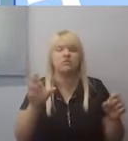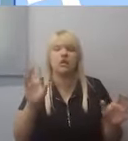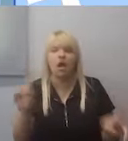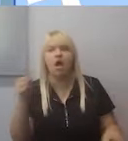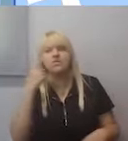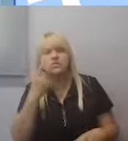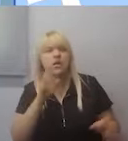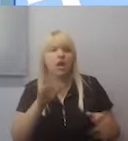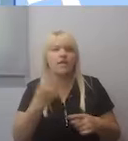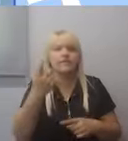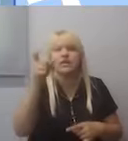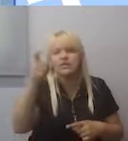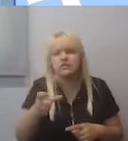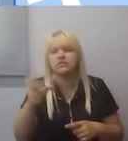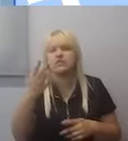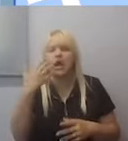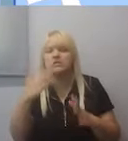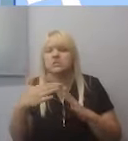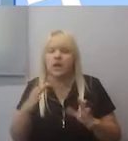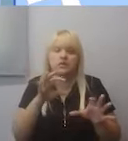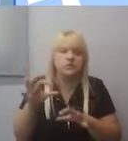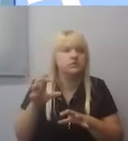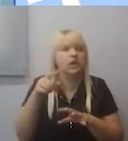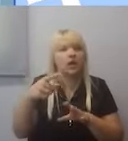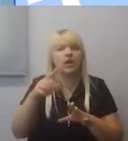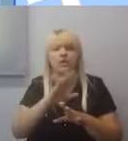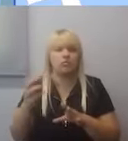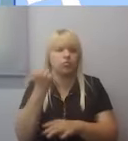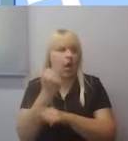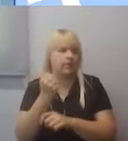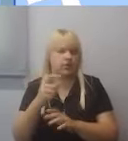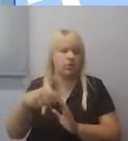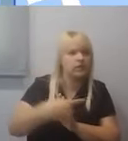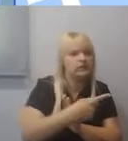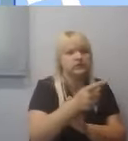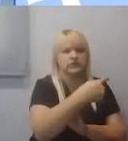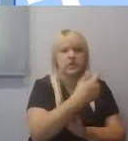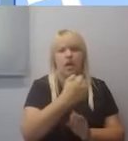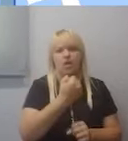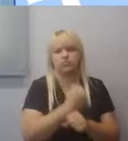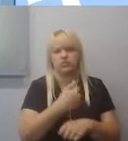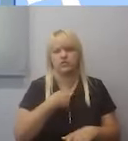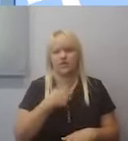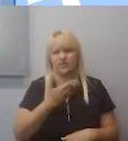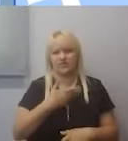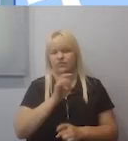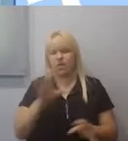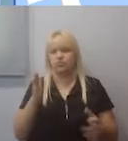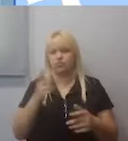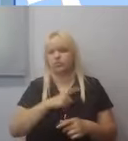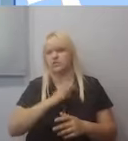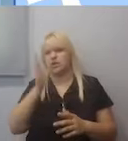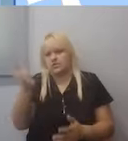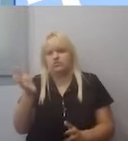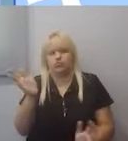nabadziņu kam kaķis mājās ir lai neapdraudētu bet paši apdraudēsim savu dzīv ī lai tikai viņš nktu pasargāts ja tā